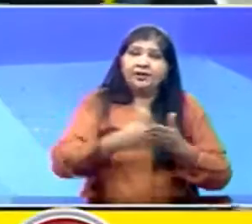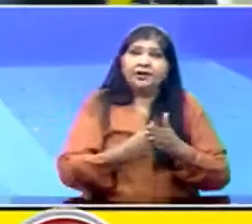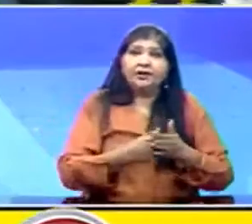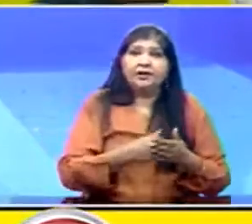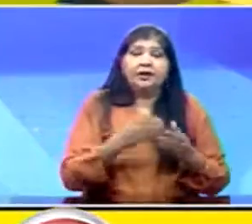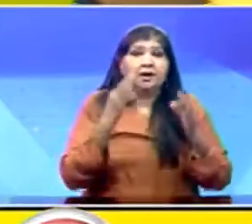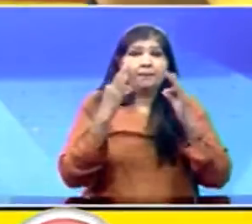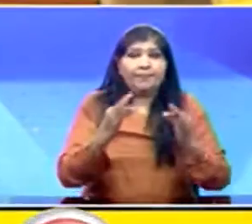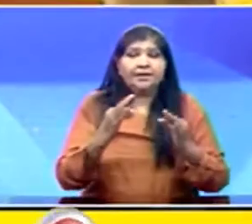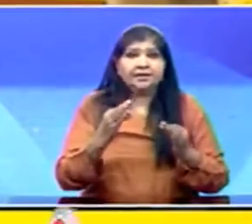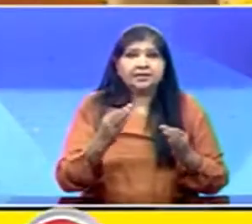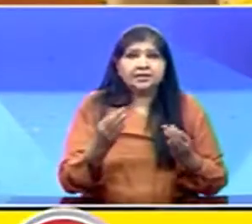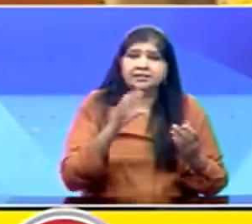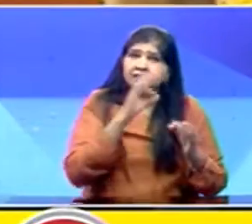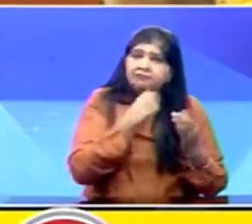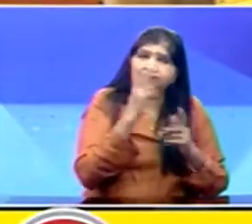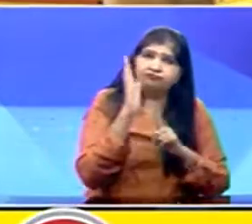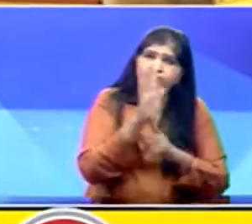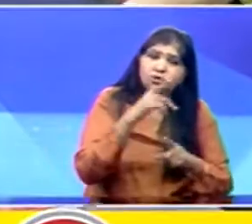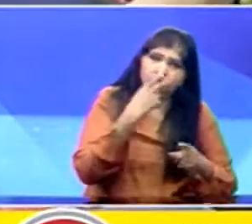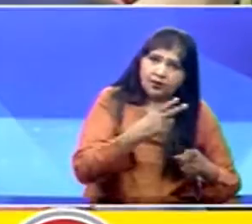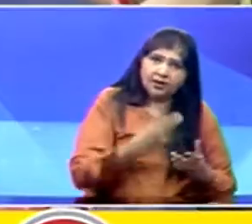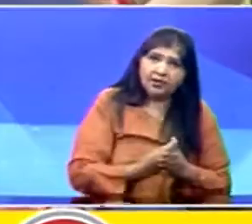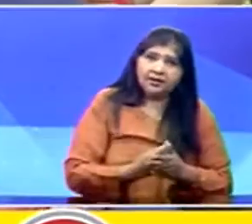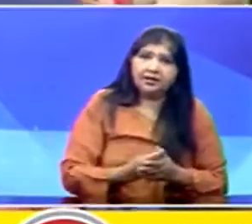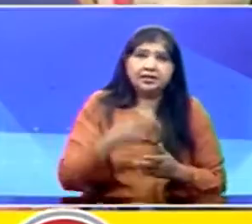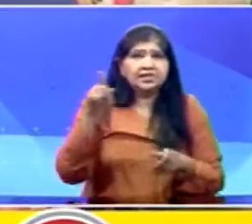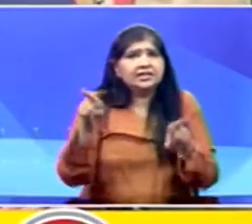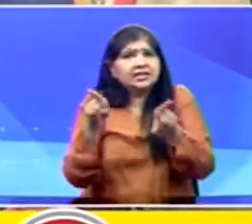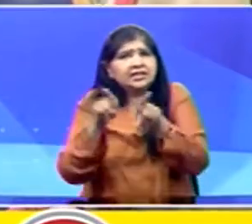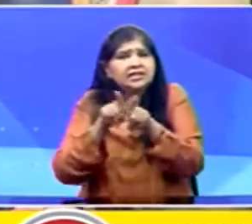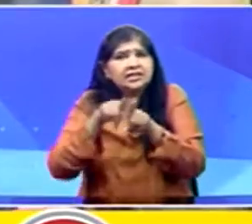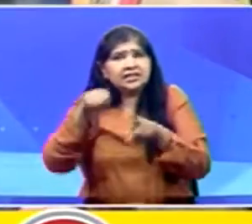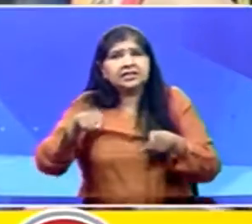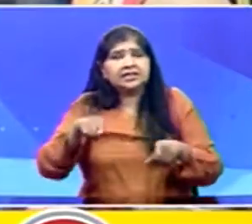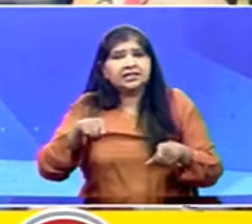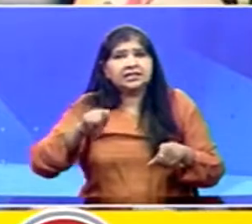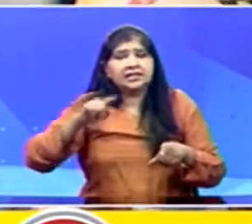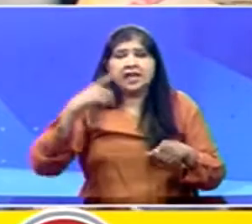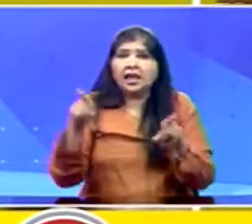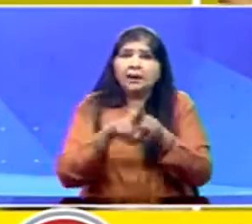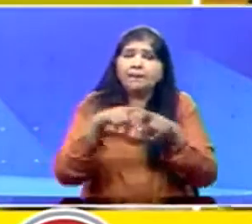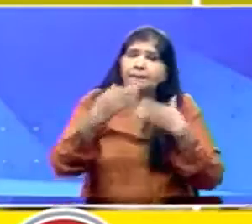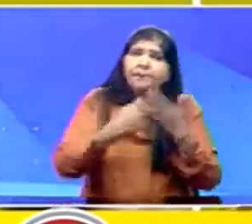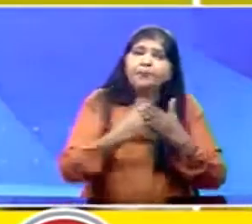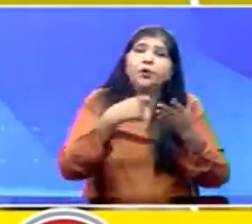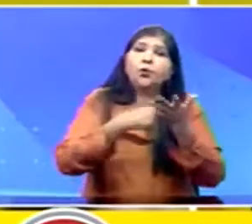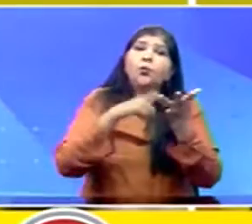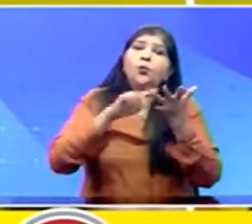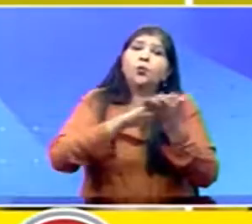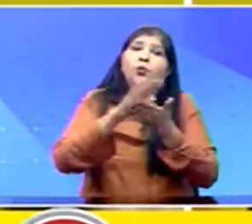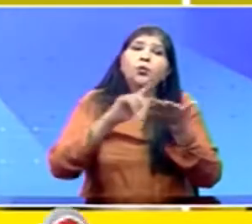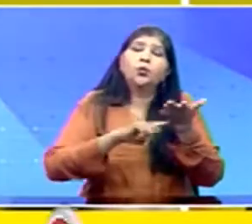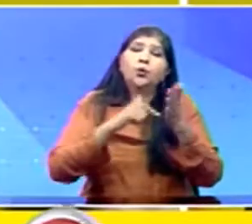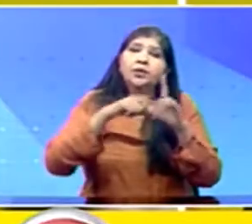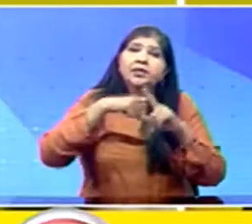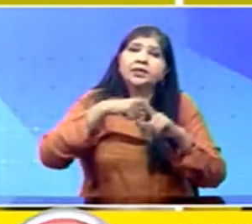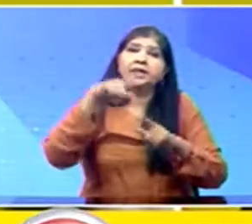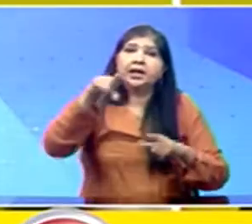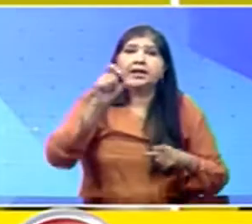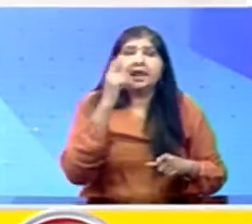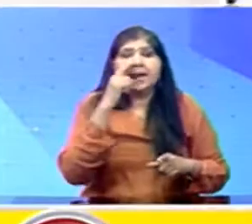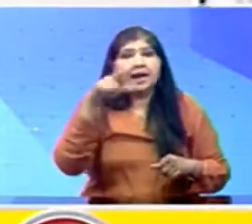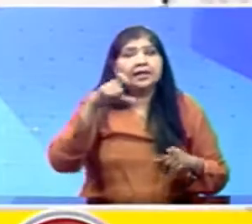खुब भावाही बटोरी है ठिक इसी प्रकार का करिश्मा रोहतक की तनु ने भी क्या है